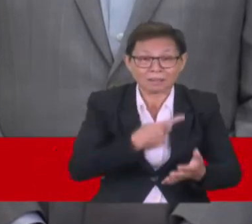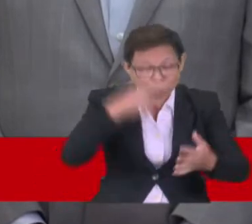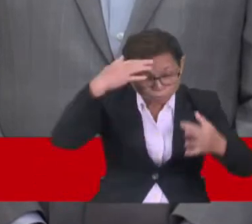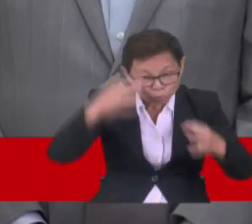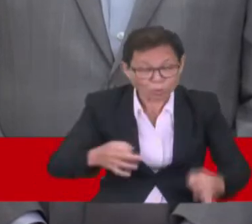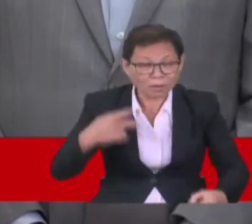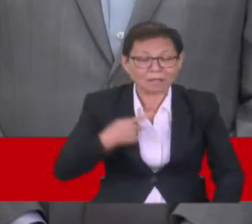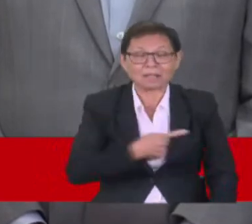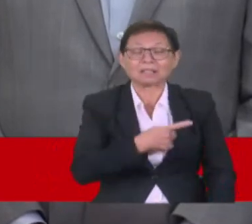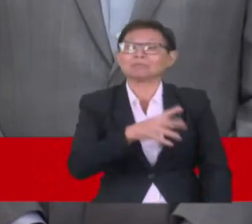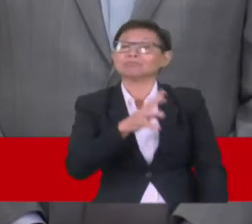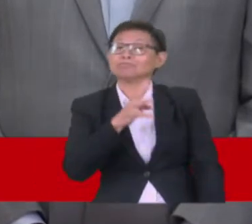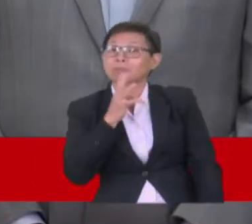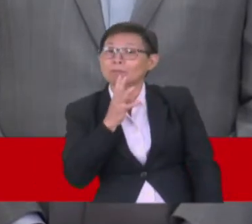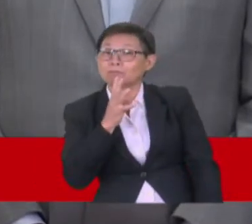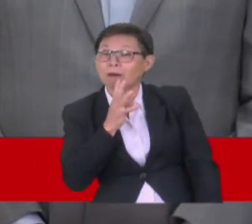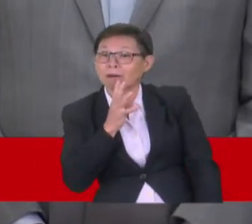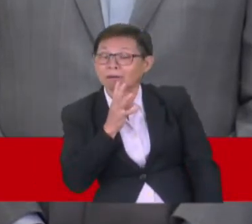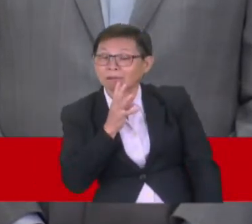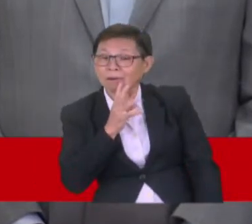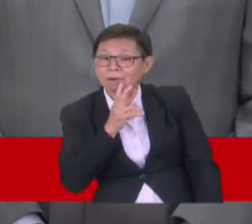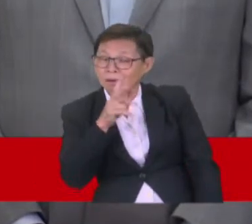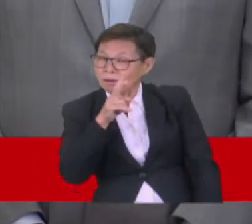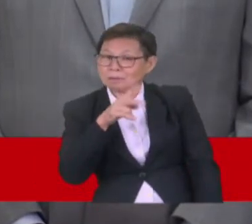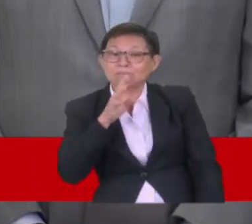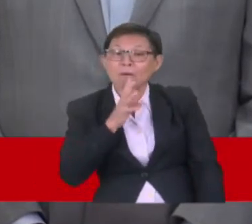kita tegaskan supaya mengelakkan